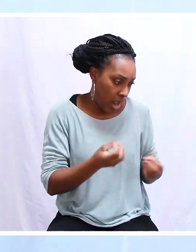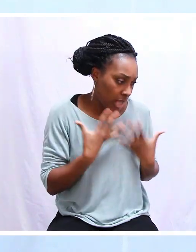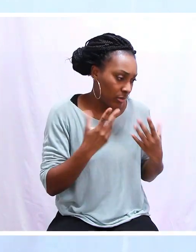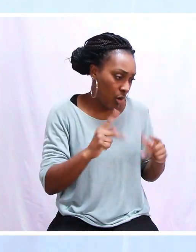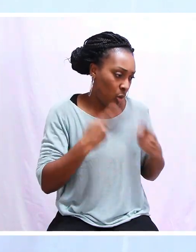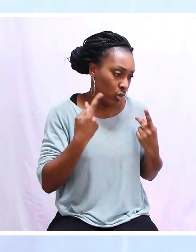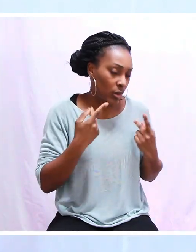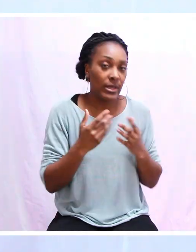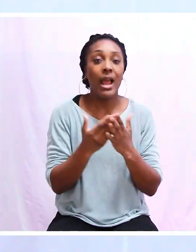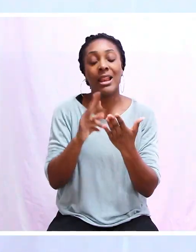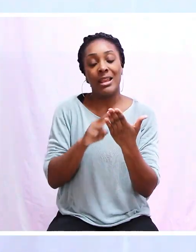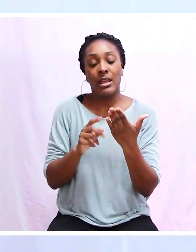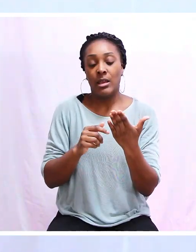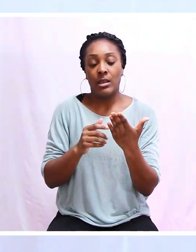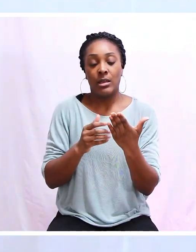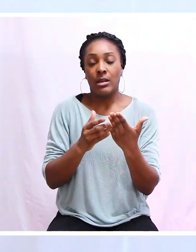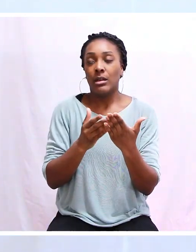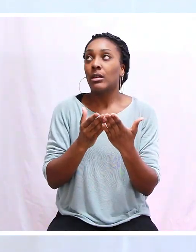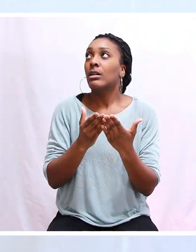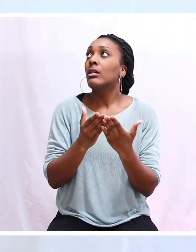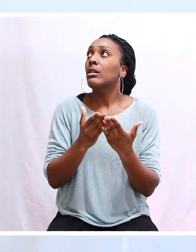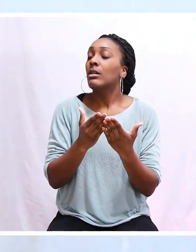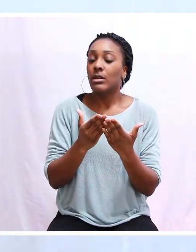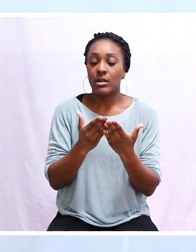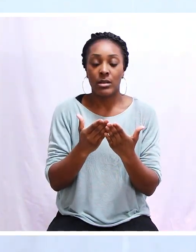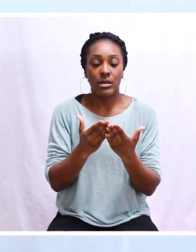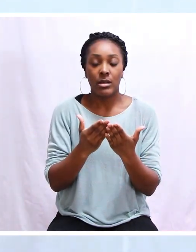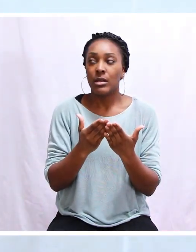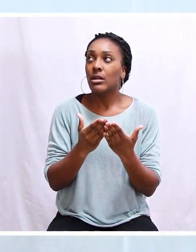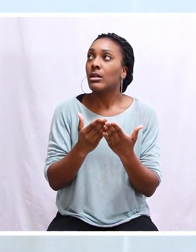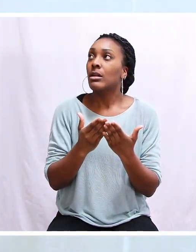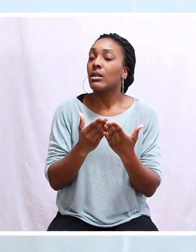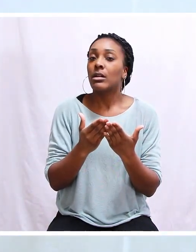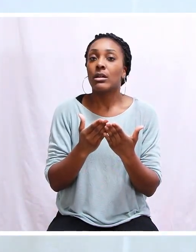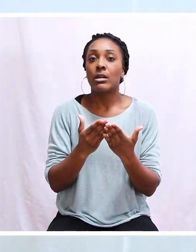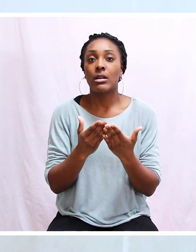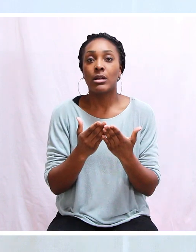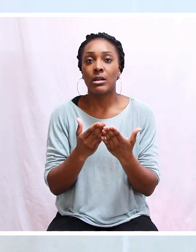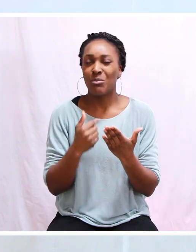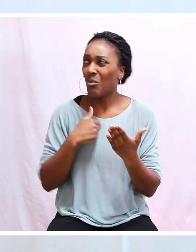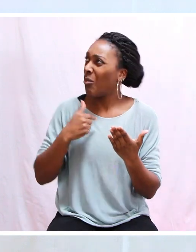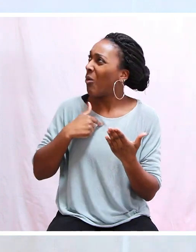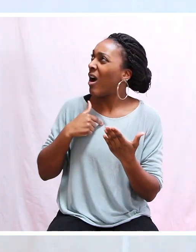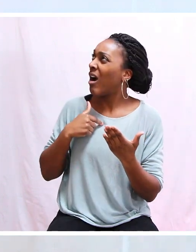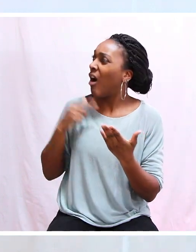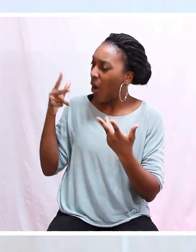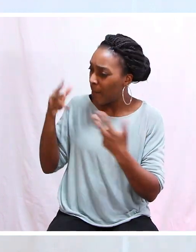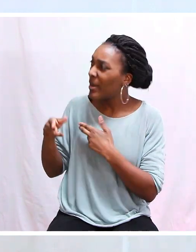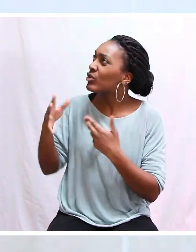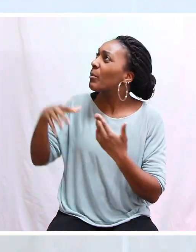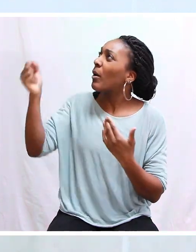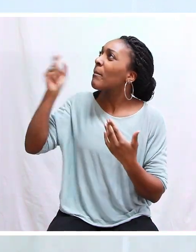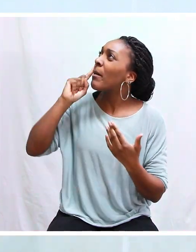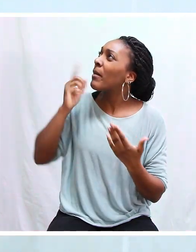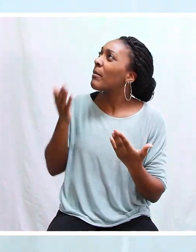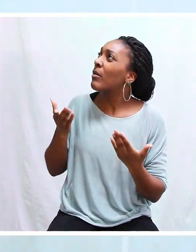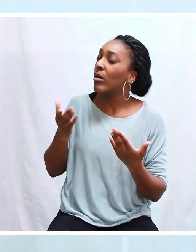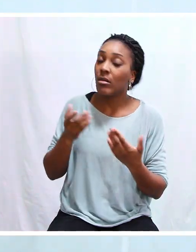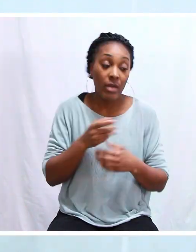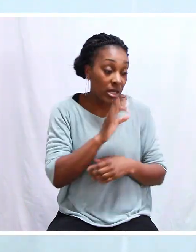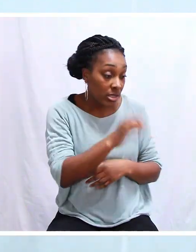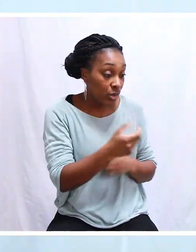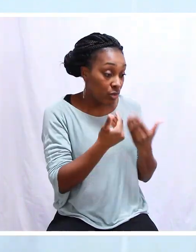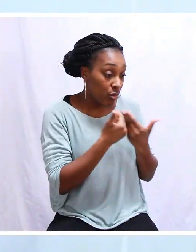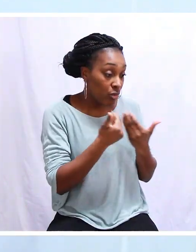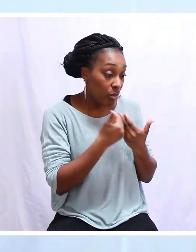Et elle dit, ça l'a arrêté, en fait, dans son temps de prière. Et puis, le Seigneur a dit, mais moi, je peux pas t'arrêter de reprendre quelqu'un. Il dit, si. Tu me demandes de la conserver, je la